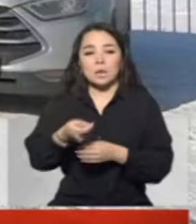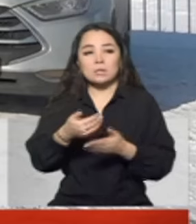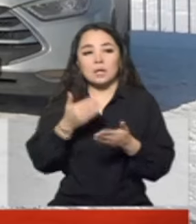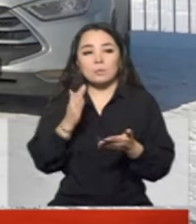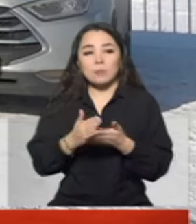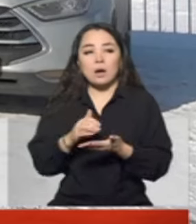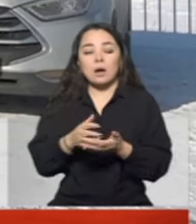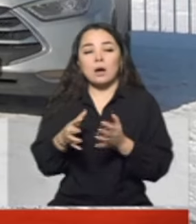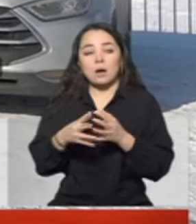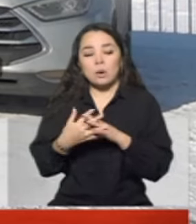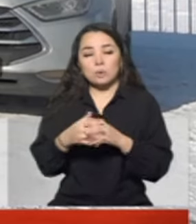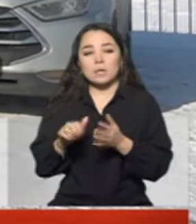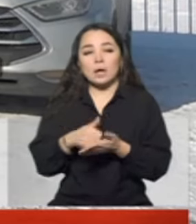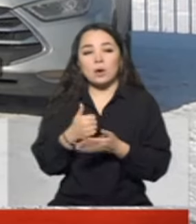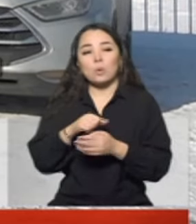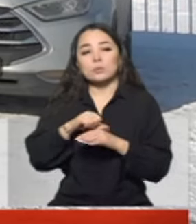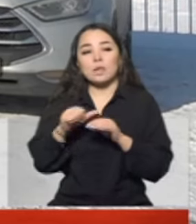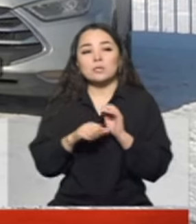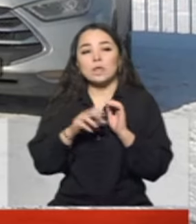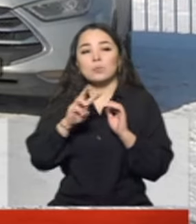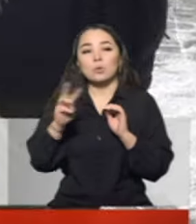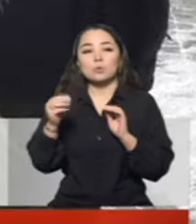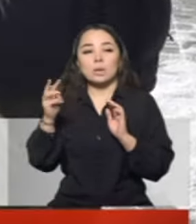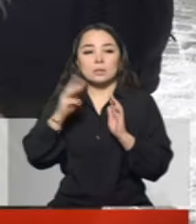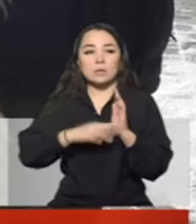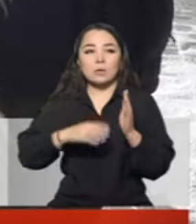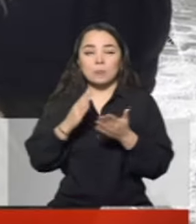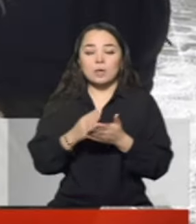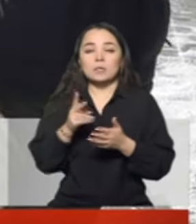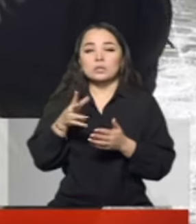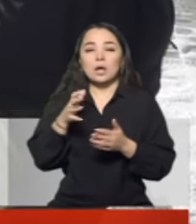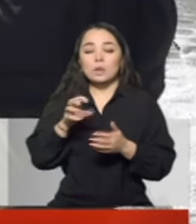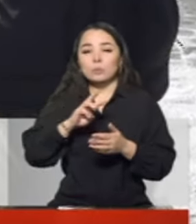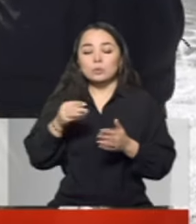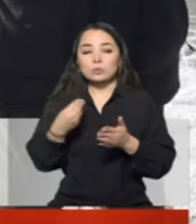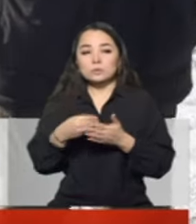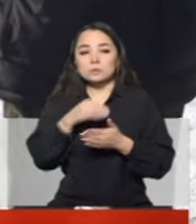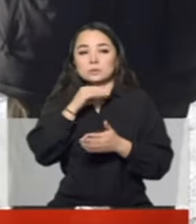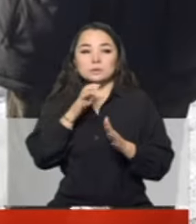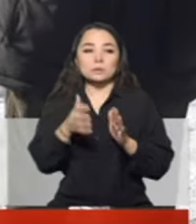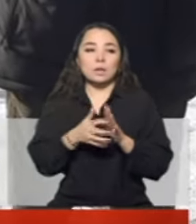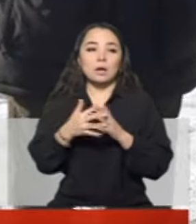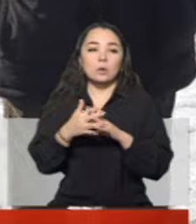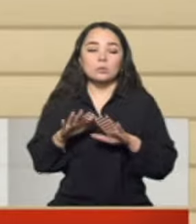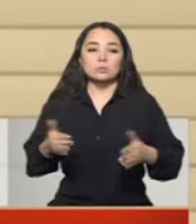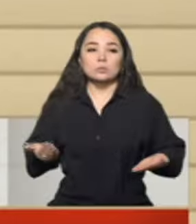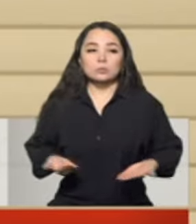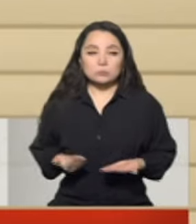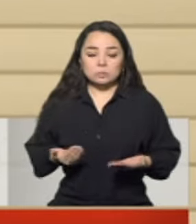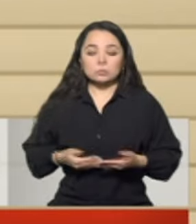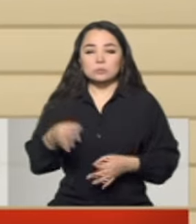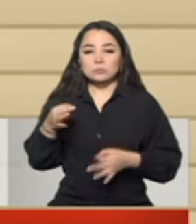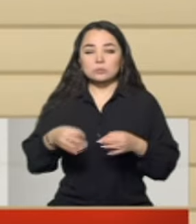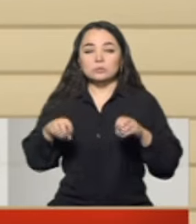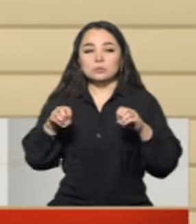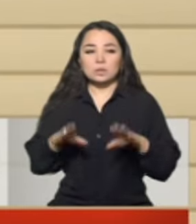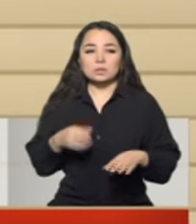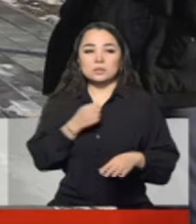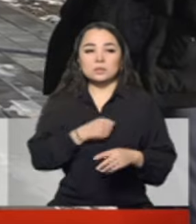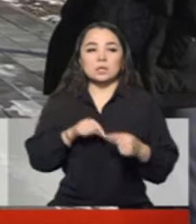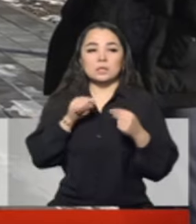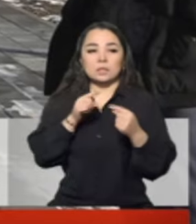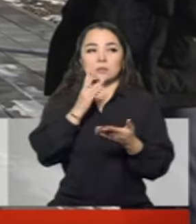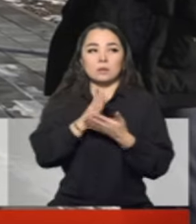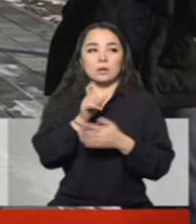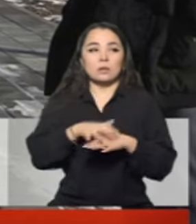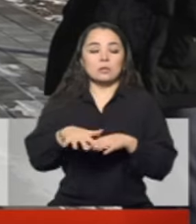ауыл әкімдігіне 16 миллион теңге айыппұл салынды. Бюджеті 2,5 миллион теңгеге жетер жетпес ауыл тұрғындары сот шешіміне наразы.